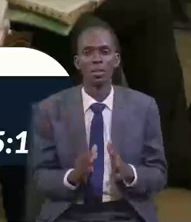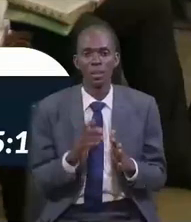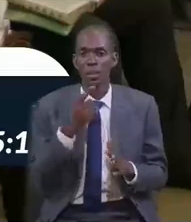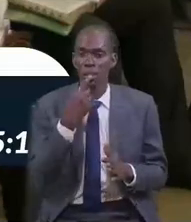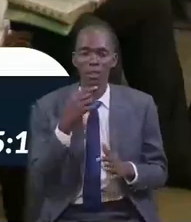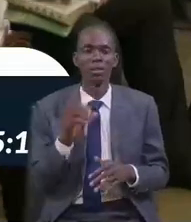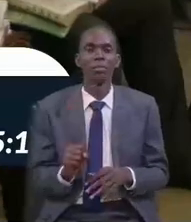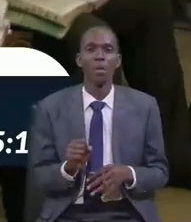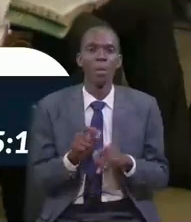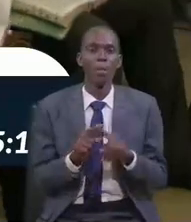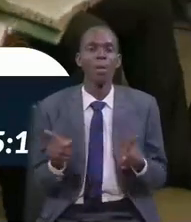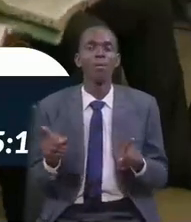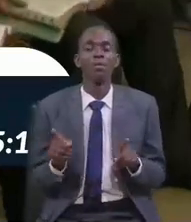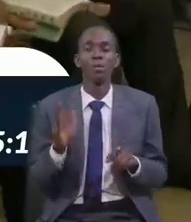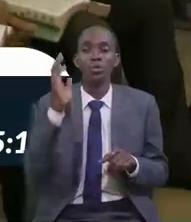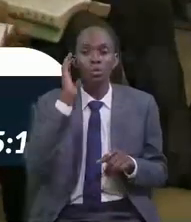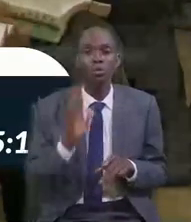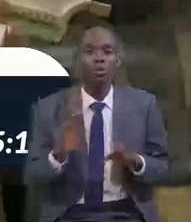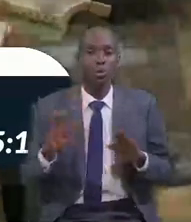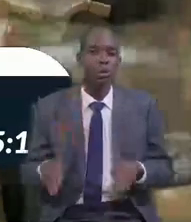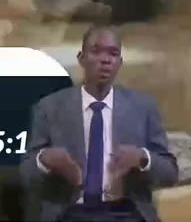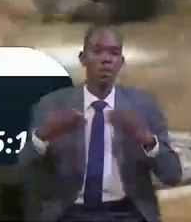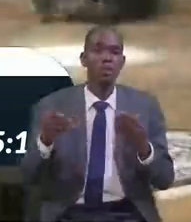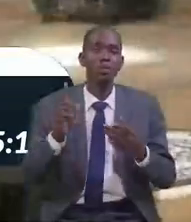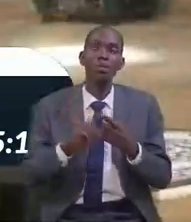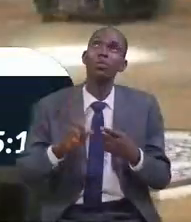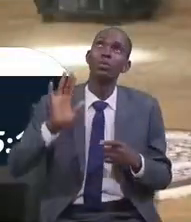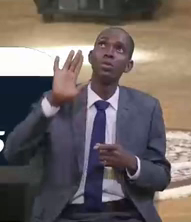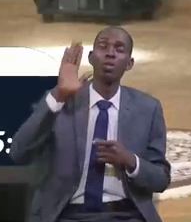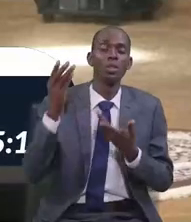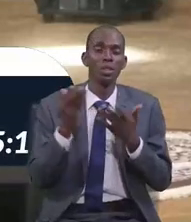Et si tu donnes à ta servante